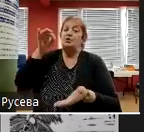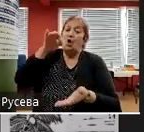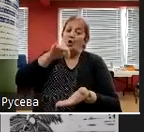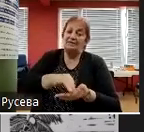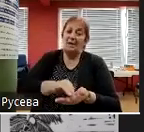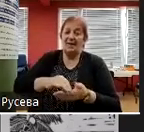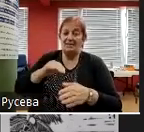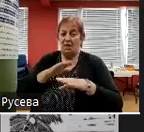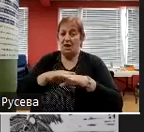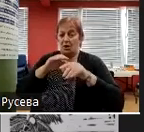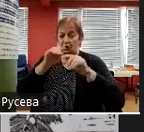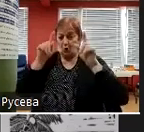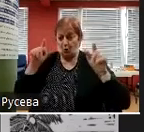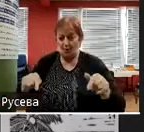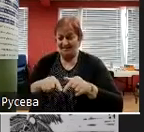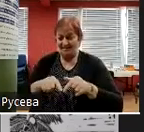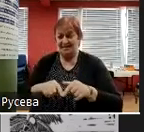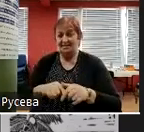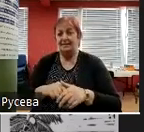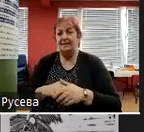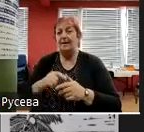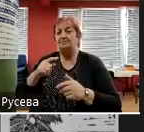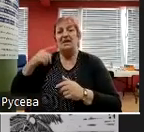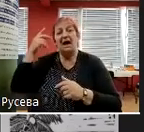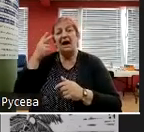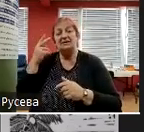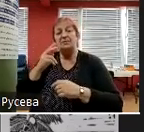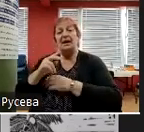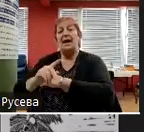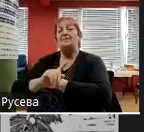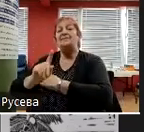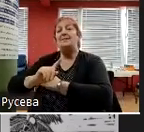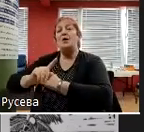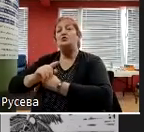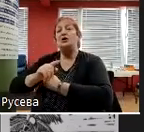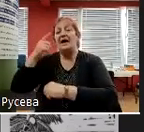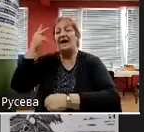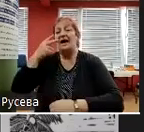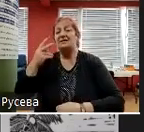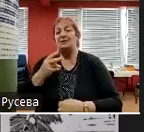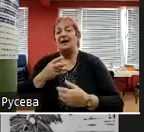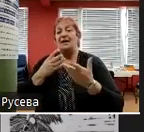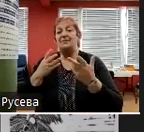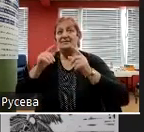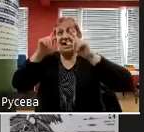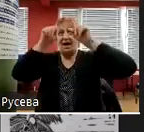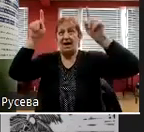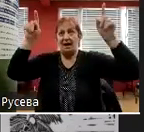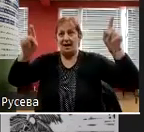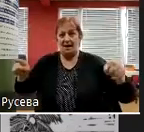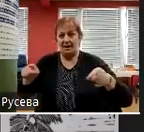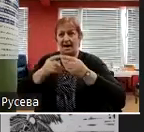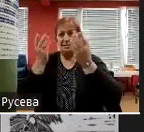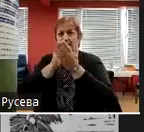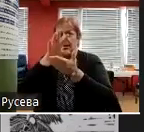текстов, трябва да бъде достъпен и разбираем, да може да бъде разбираем за екранните части,